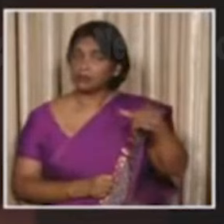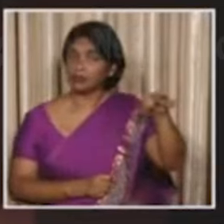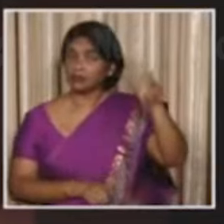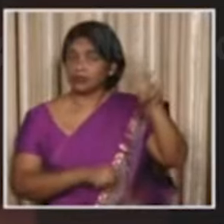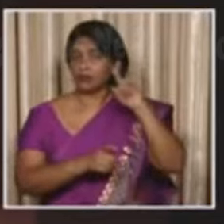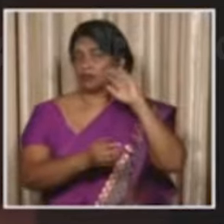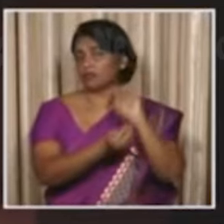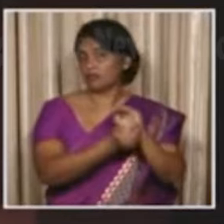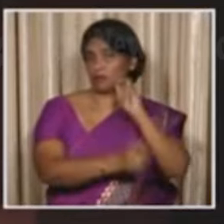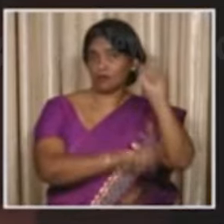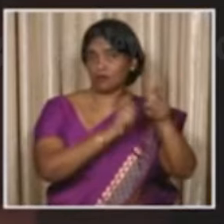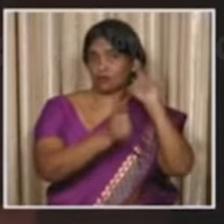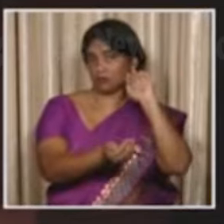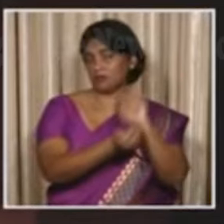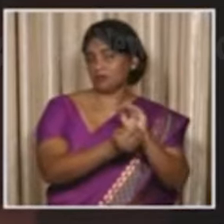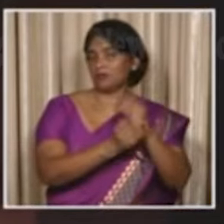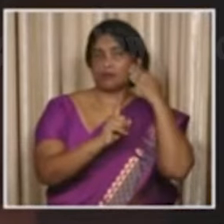ආරක්ෂාව පිළිබඳව